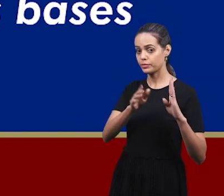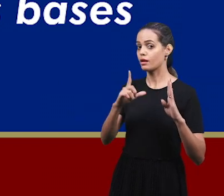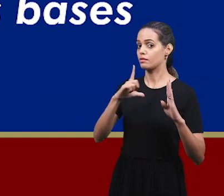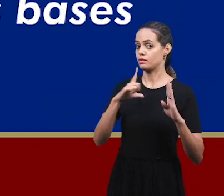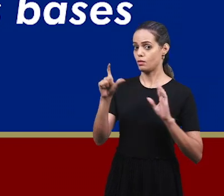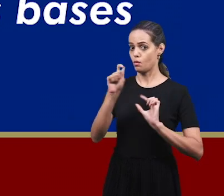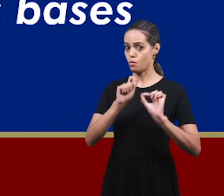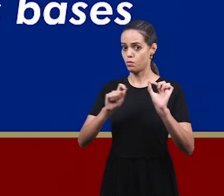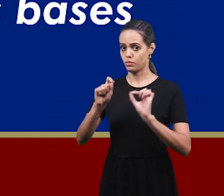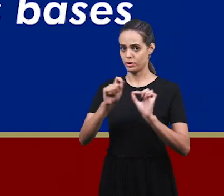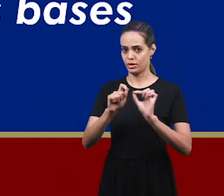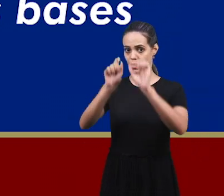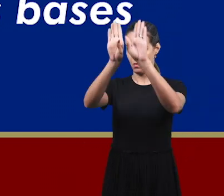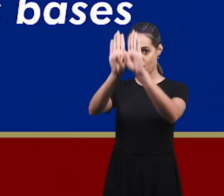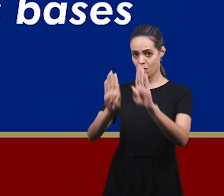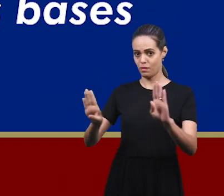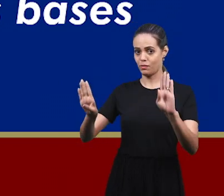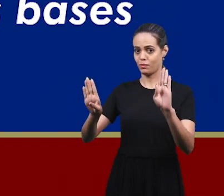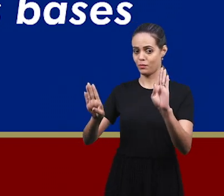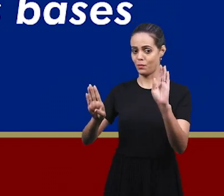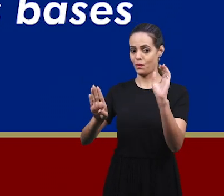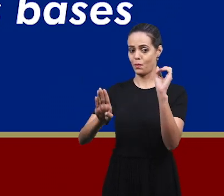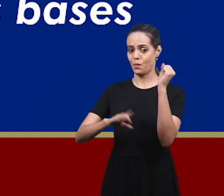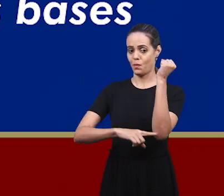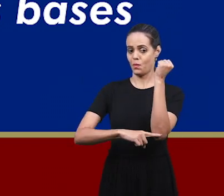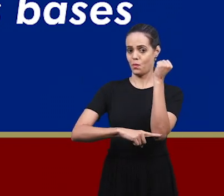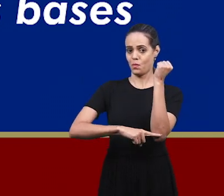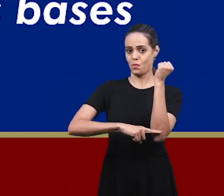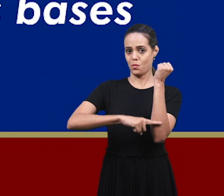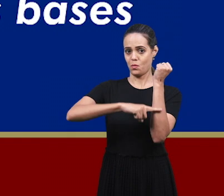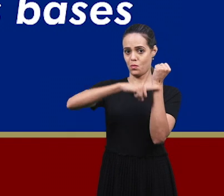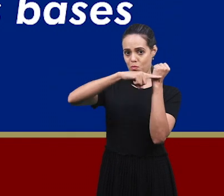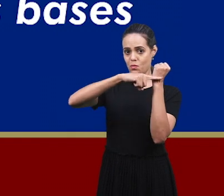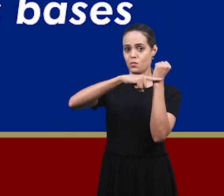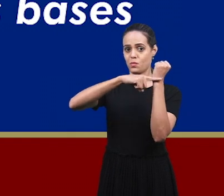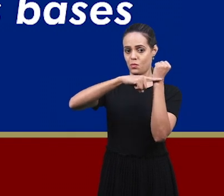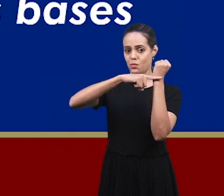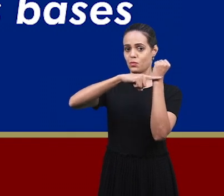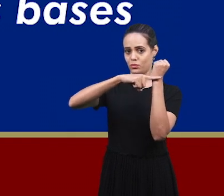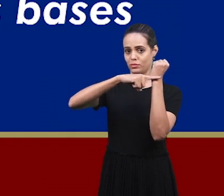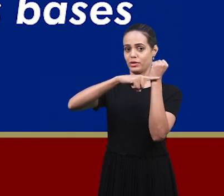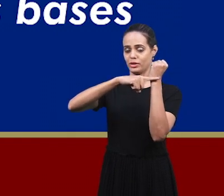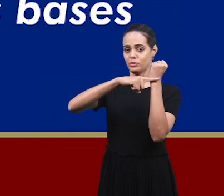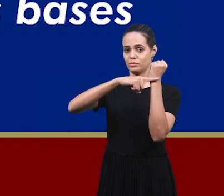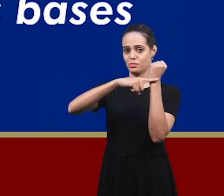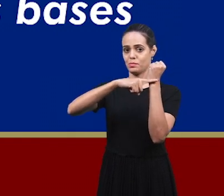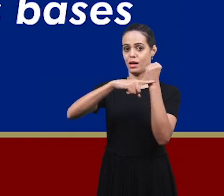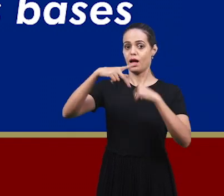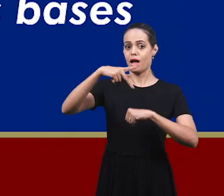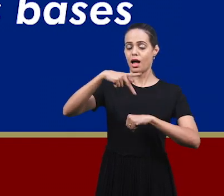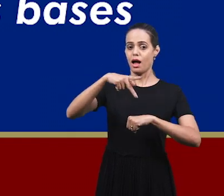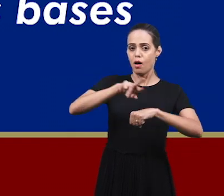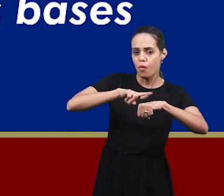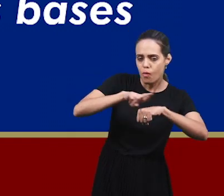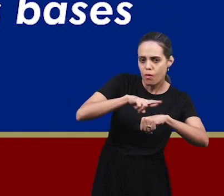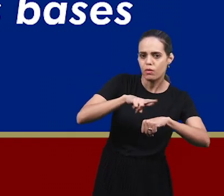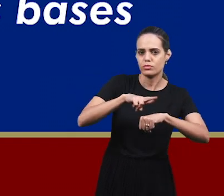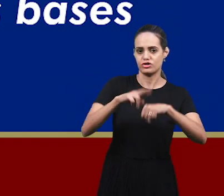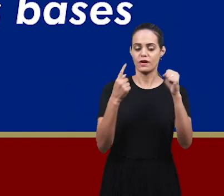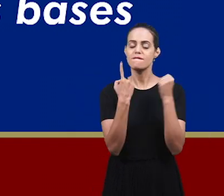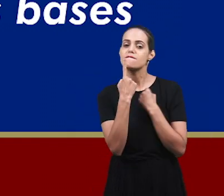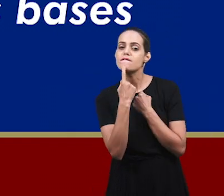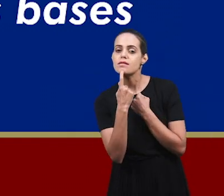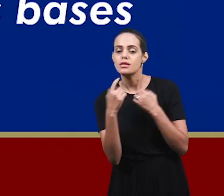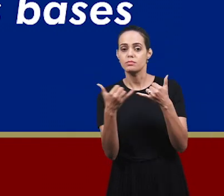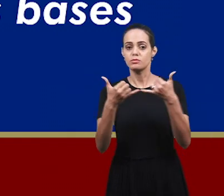pour la porte du parvis, il y aura un rideau de 20 coudées, bleu, pourpre et cramoisi, et